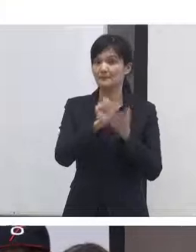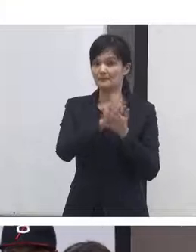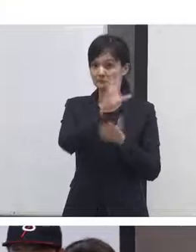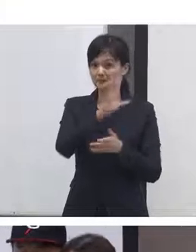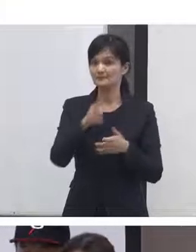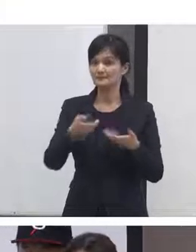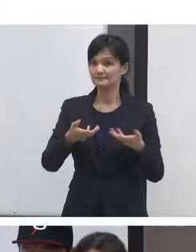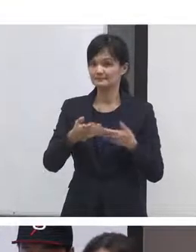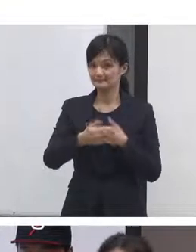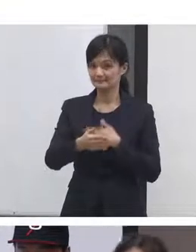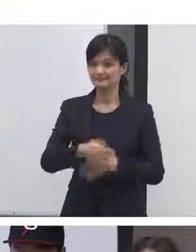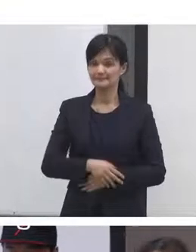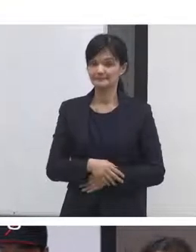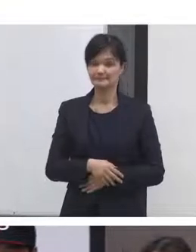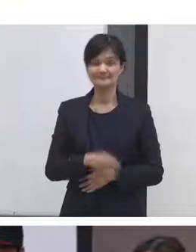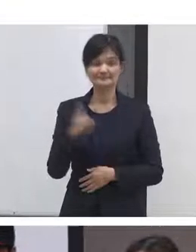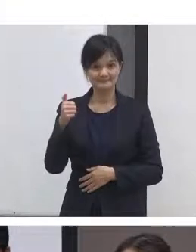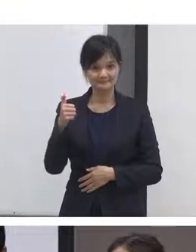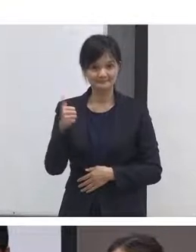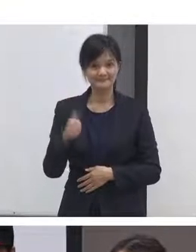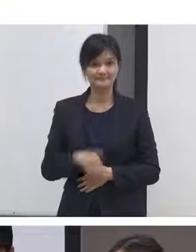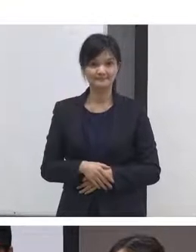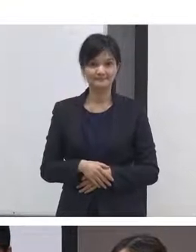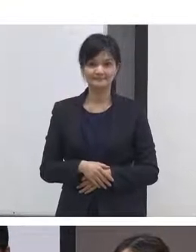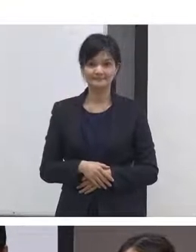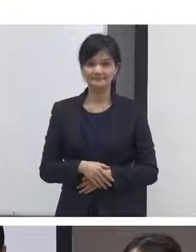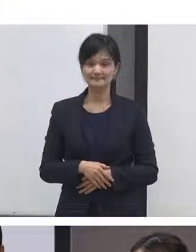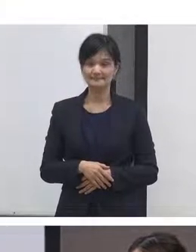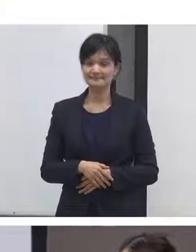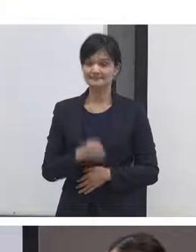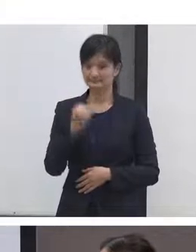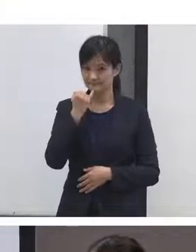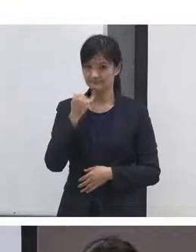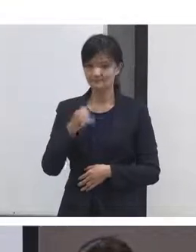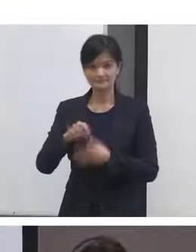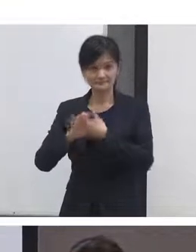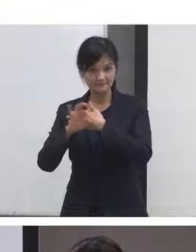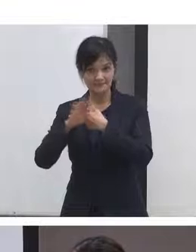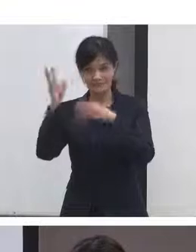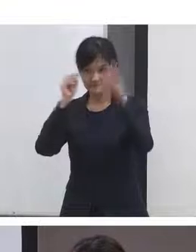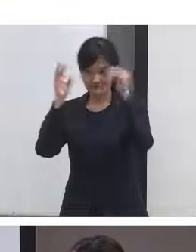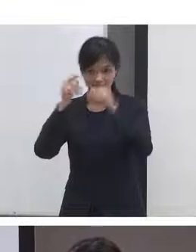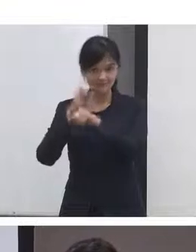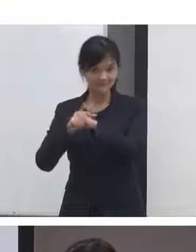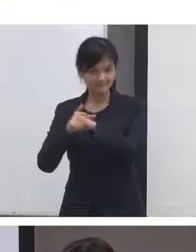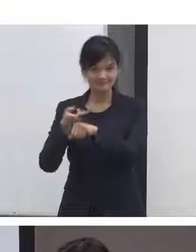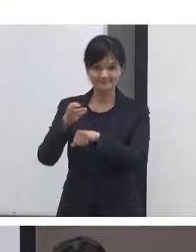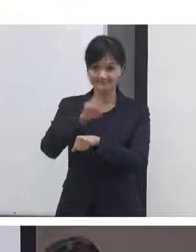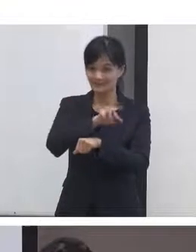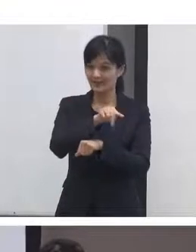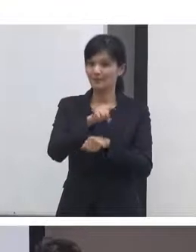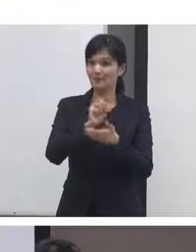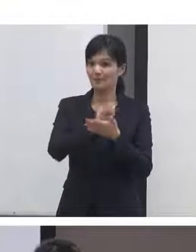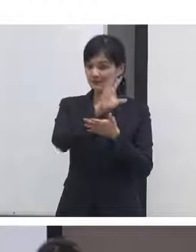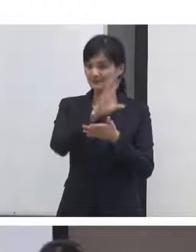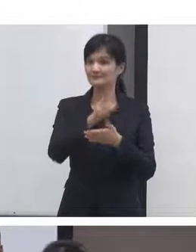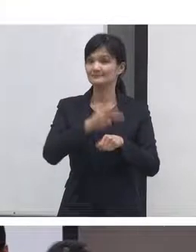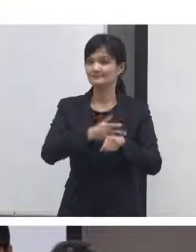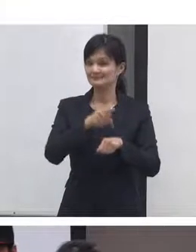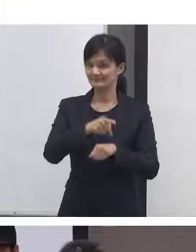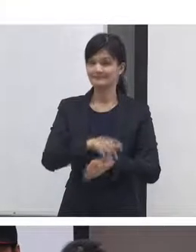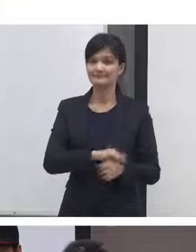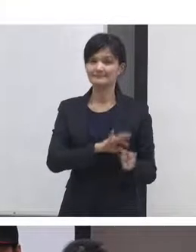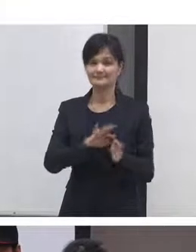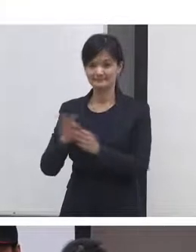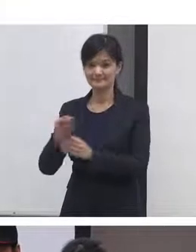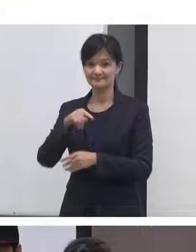给了一个蛮具体的就是建议，就是说或许可以先从这就是资料思维再转到报告的思维。那接下来下一个问题其实